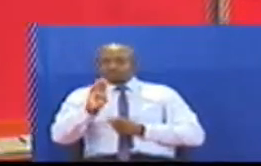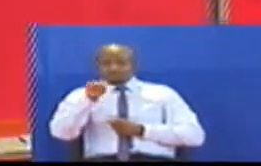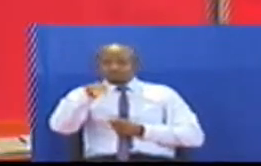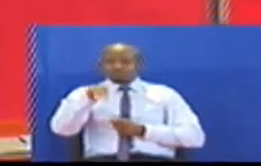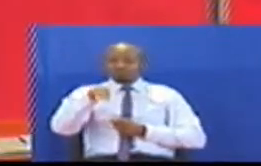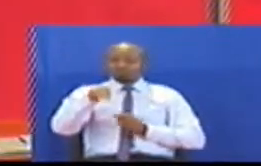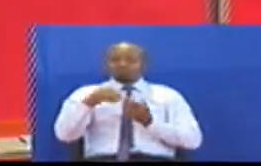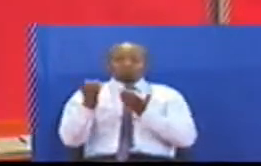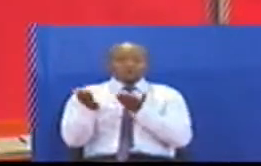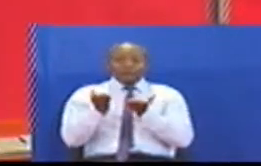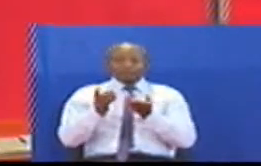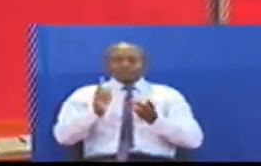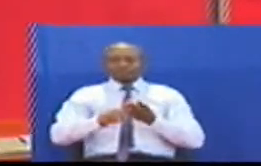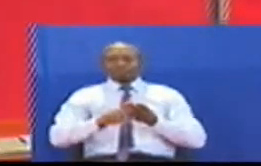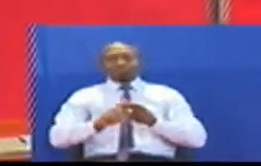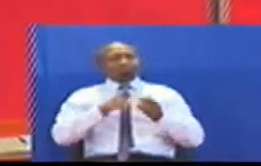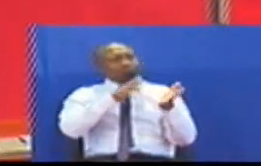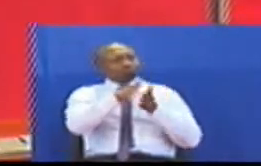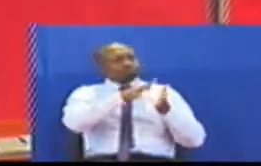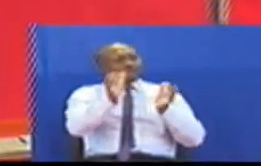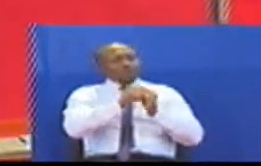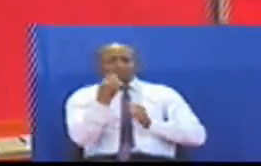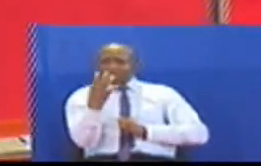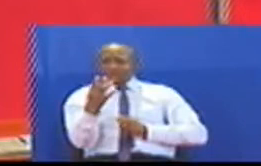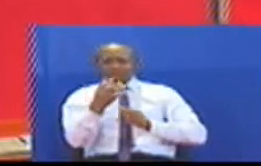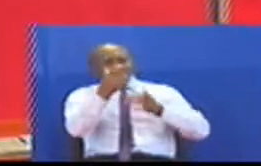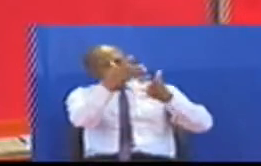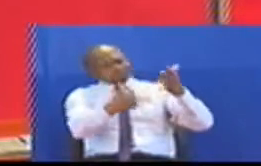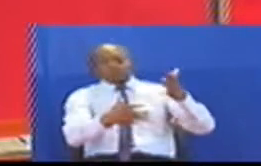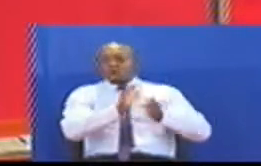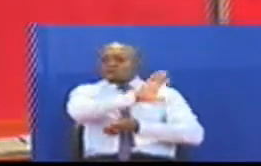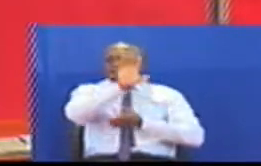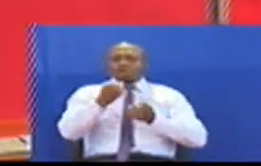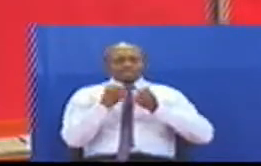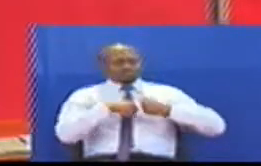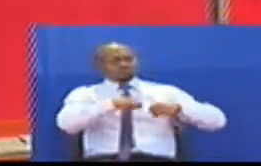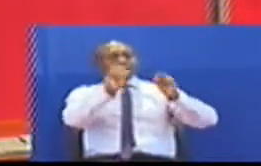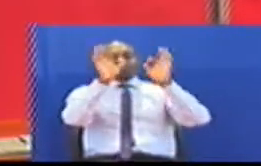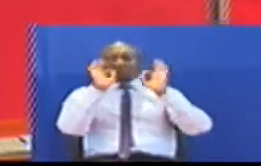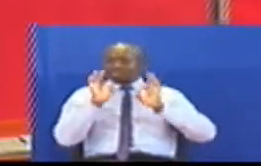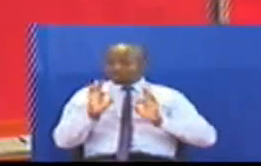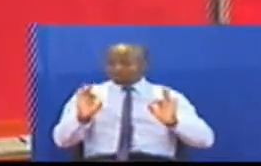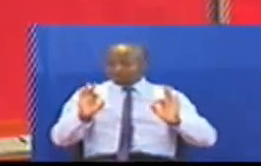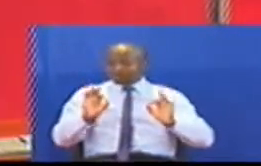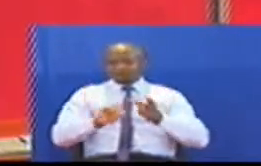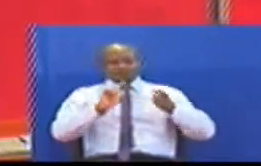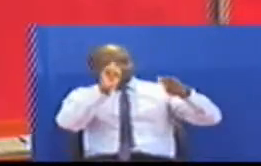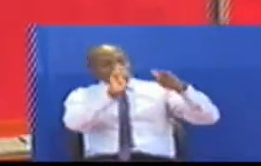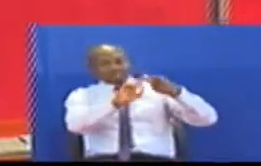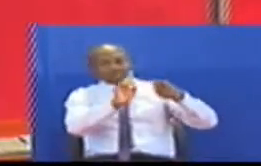salamu. Tulimuomba mambo manne ambayo yote ameyamaliza vizuri sana. La